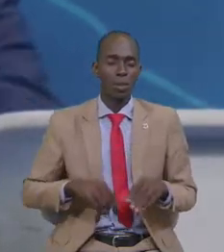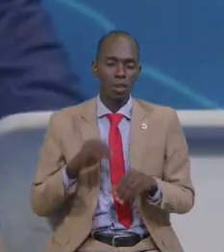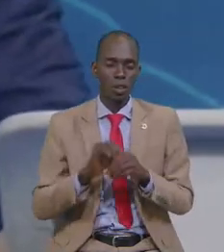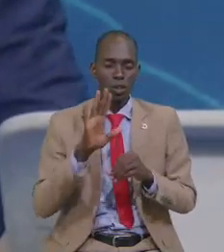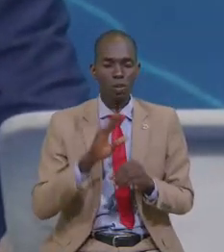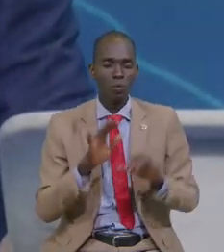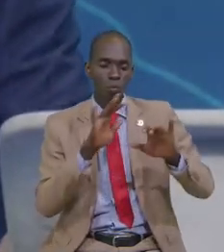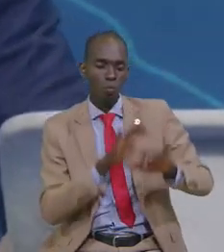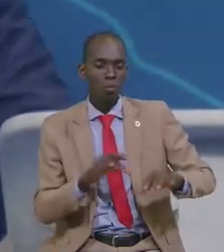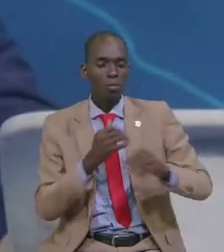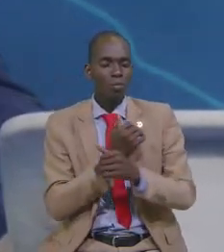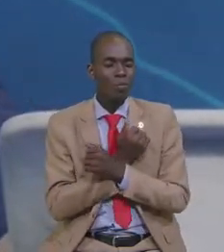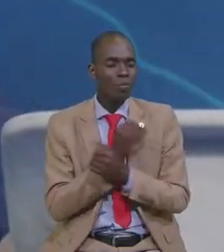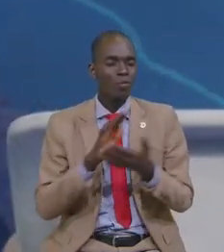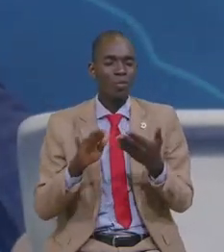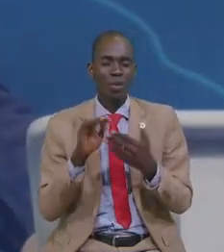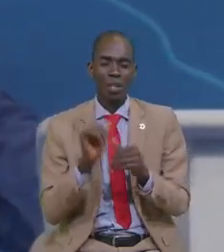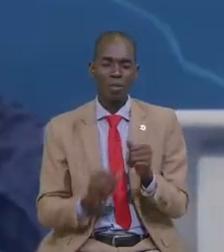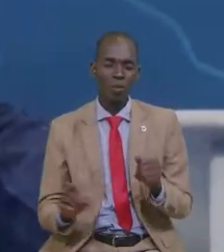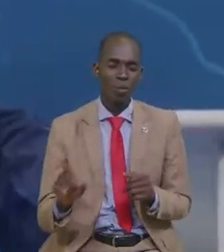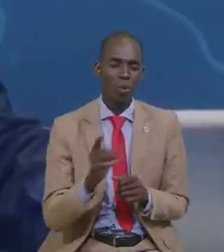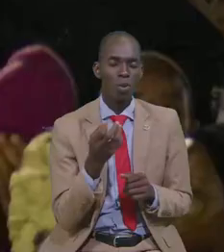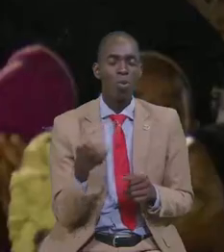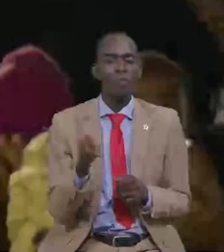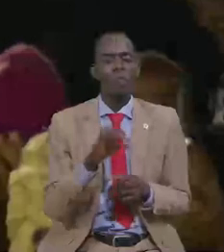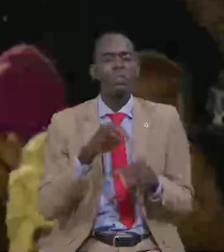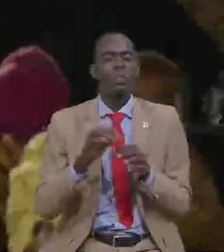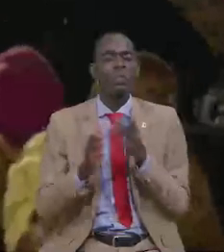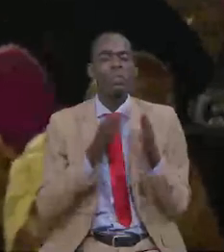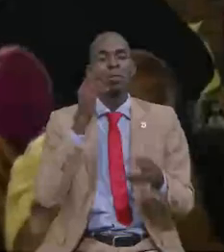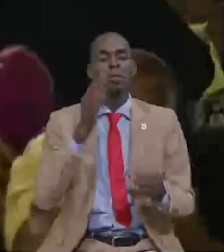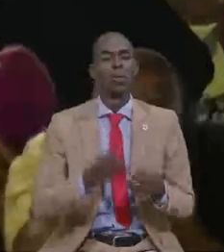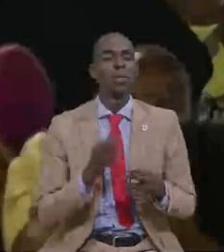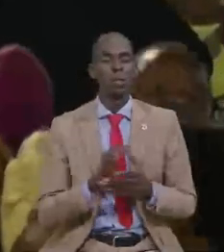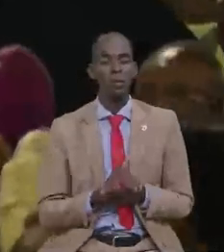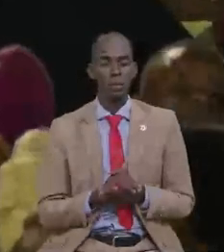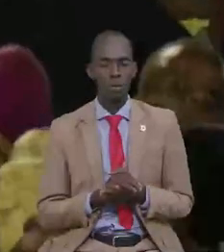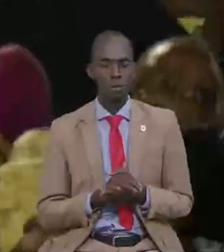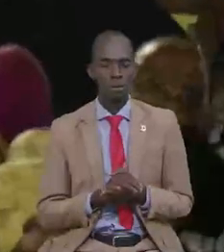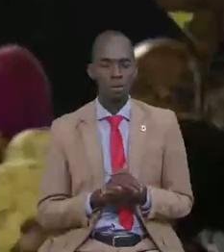ta miséricorde, dans ton amour, pardonne à tous au nom de Jésus-Christ.